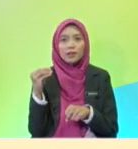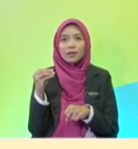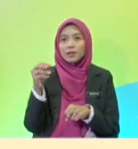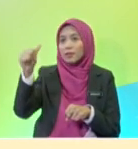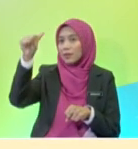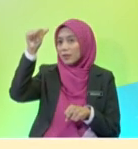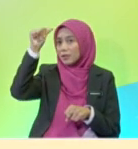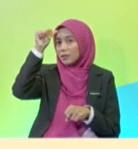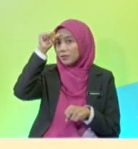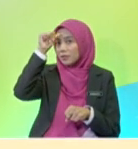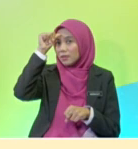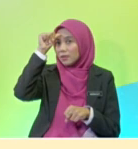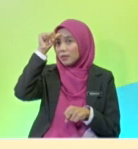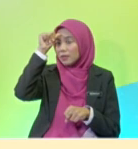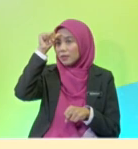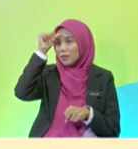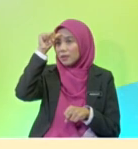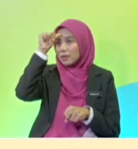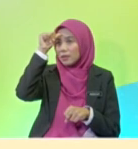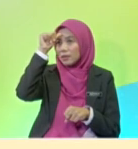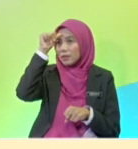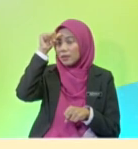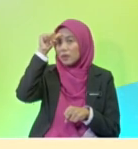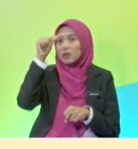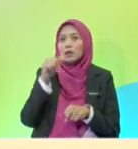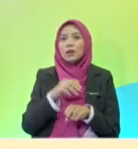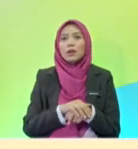ayah ibu apel